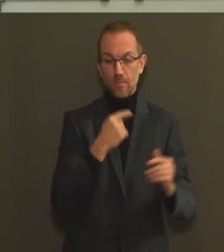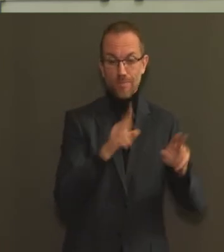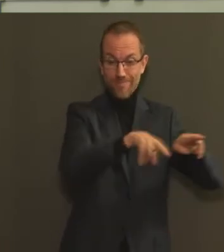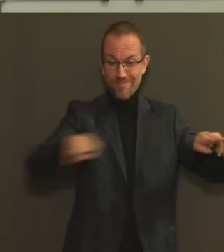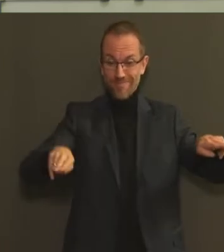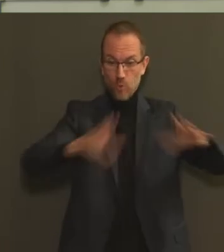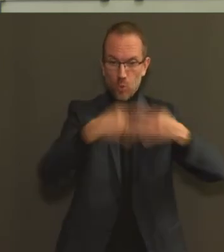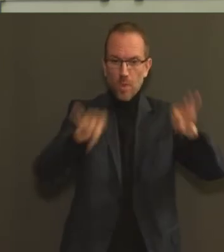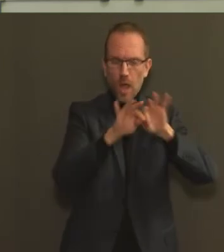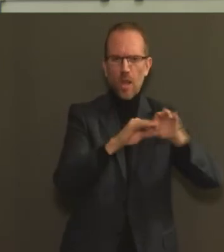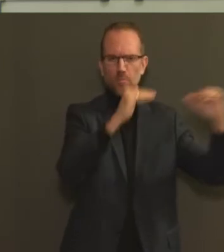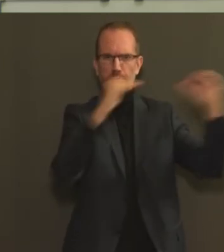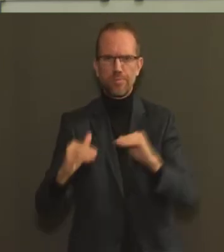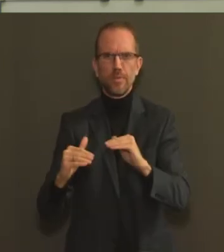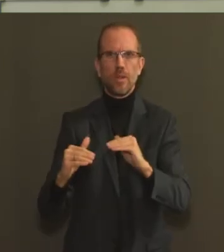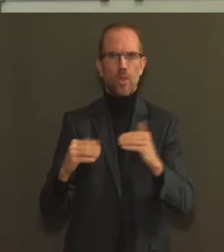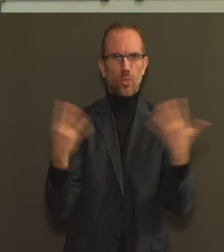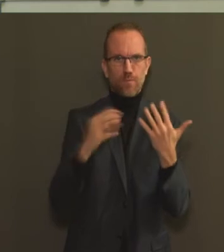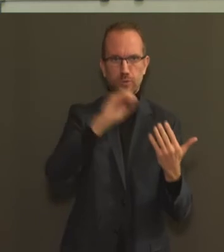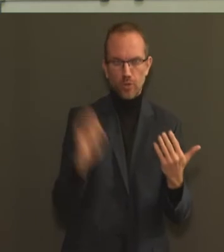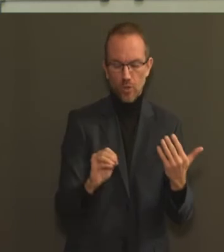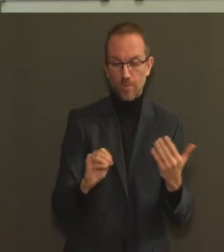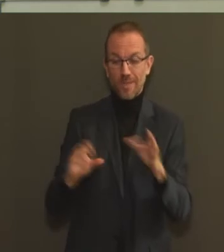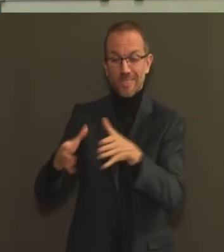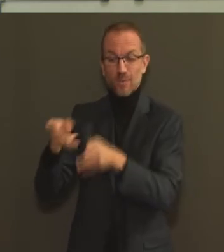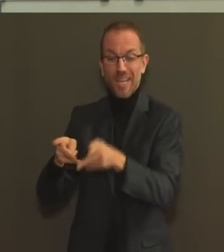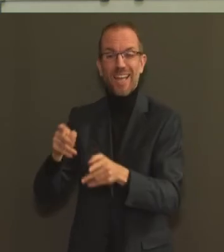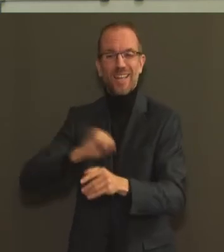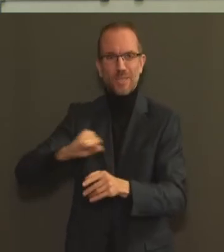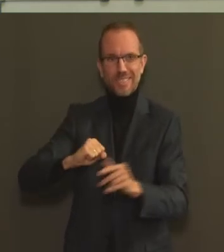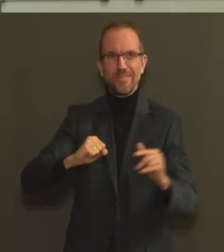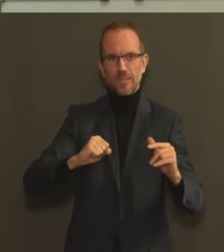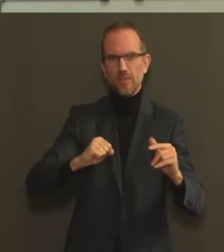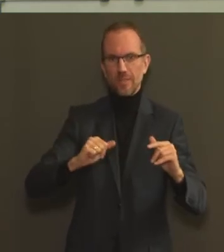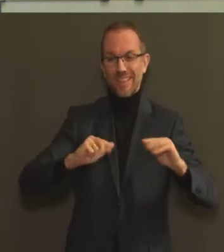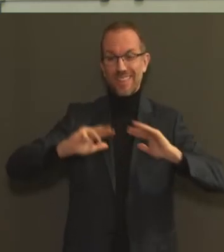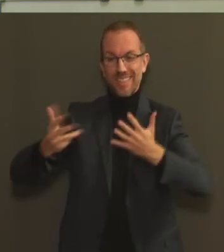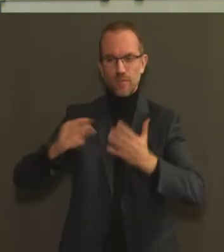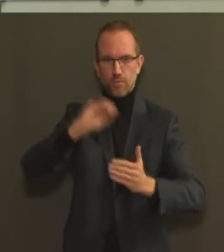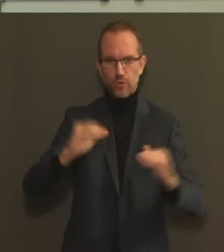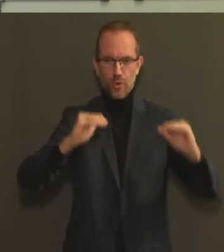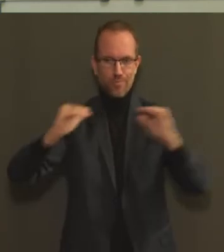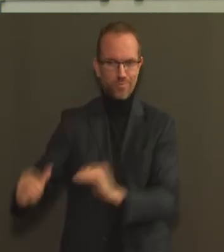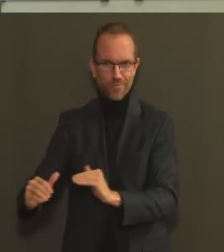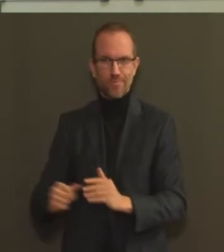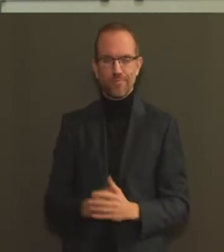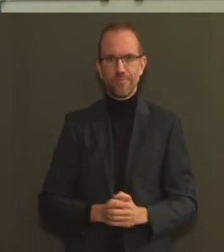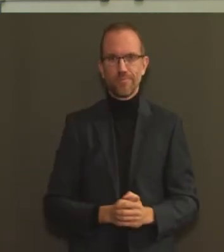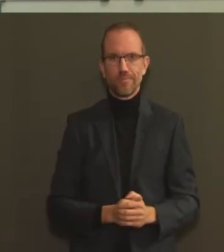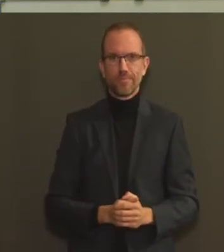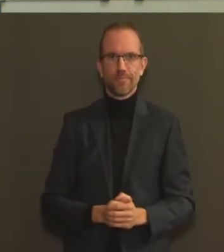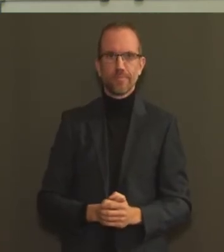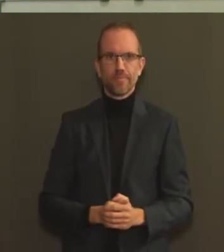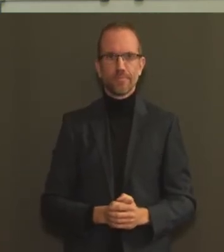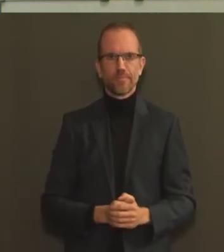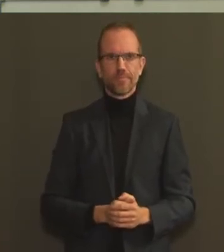intensifs 19% de moins que la semaine de comparaison. Si on s'intéresse au nombre de décès, là